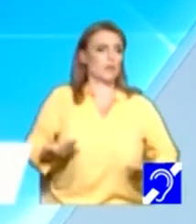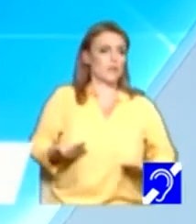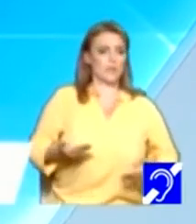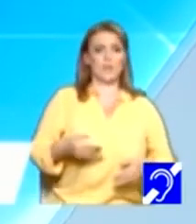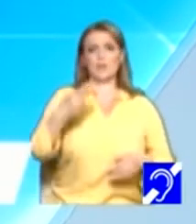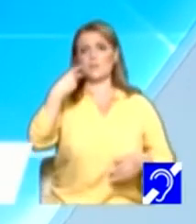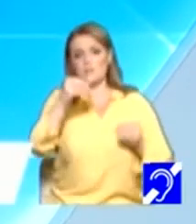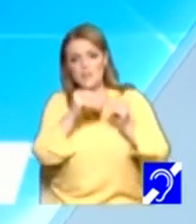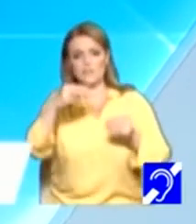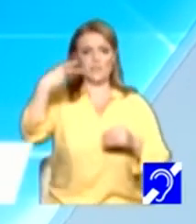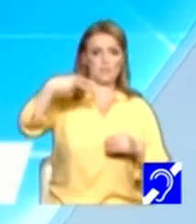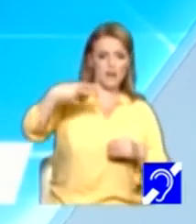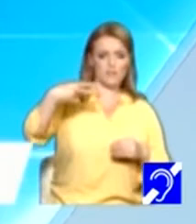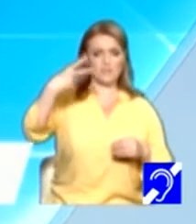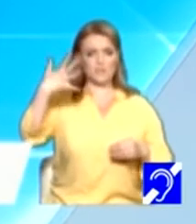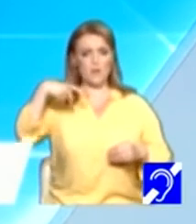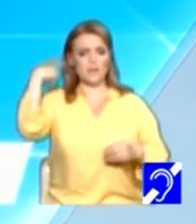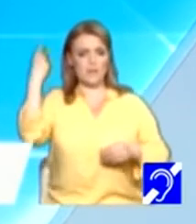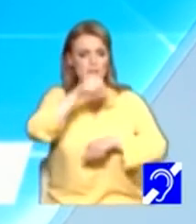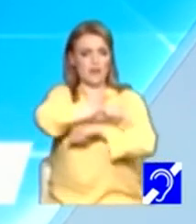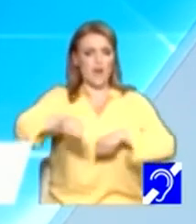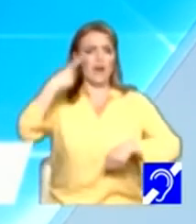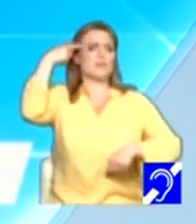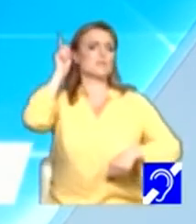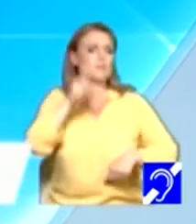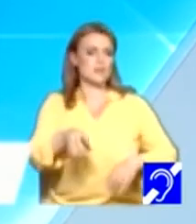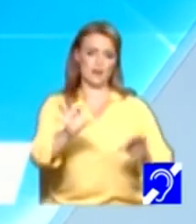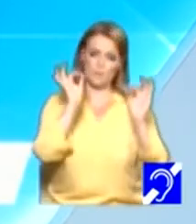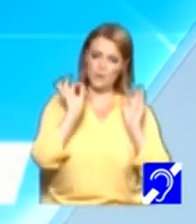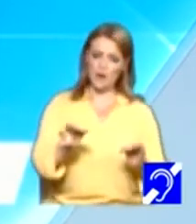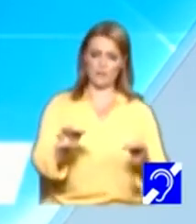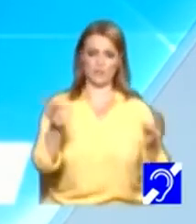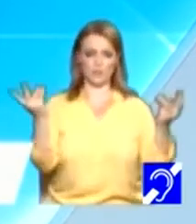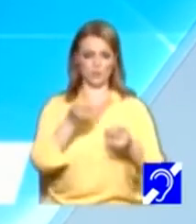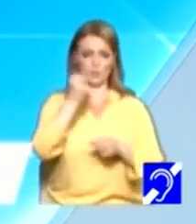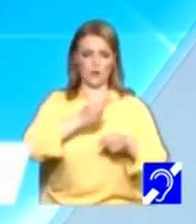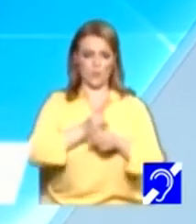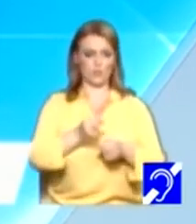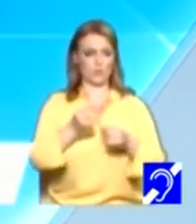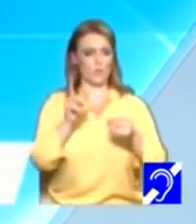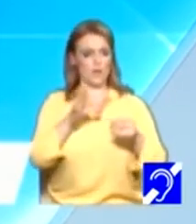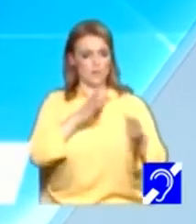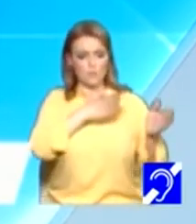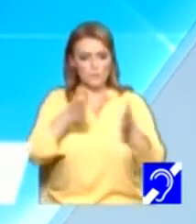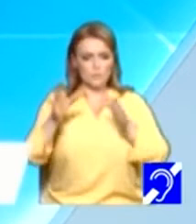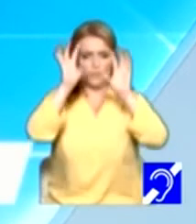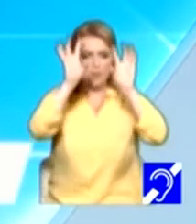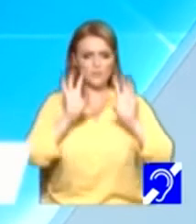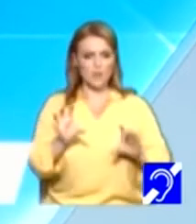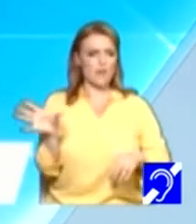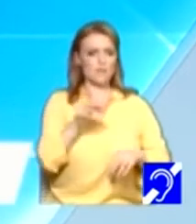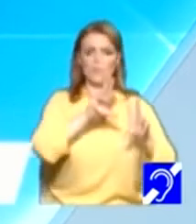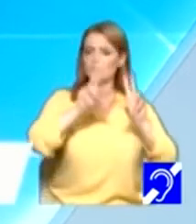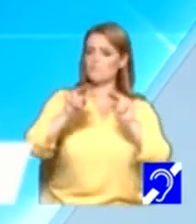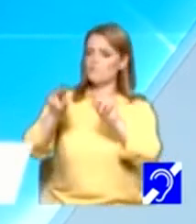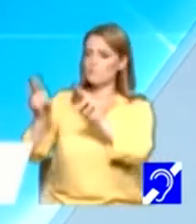15, 20, 25 de ani afară și sigur știu cum funcționează un stat, unde funcționează legea. Toate promisiunile astea electorale care le